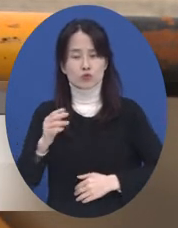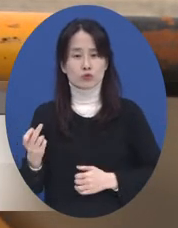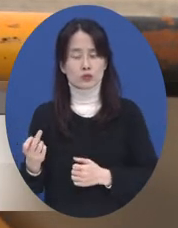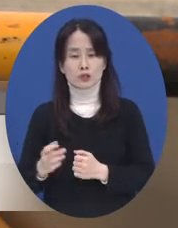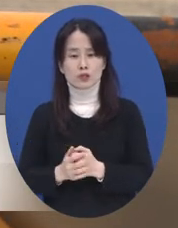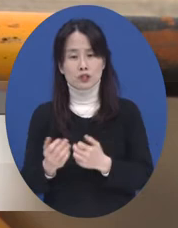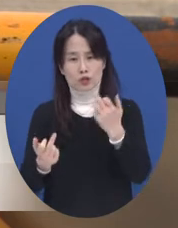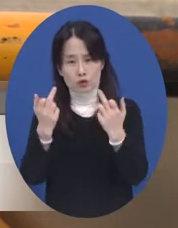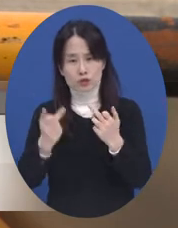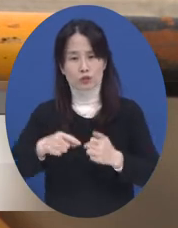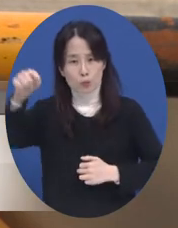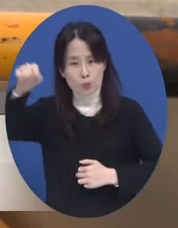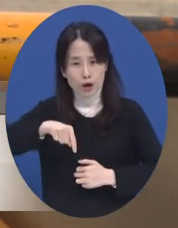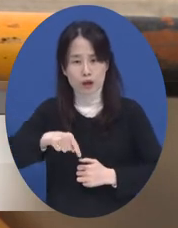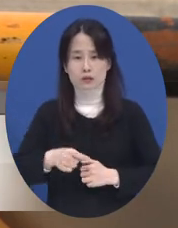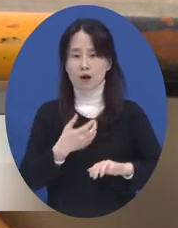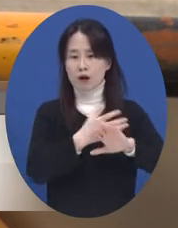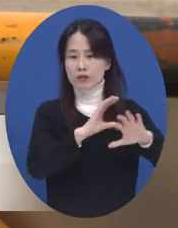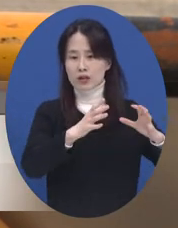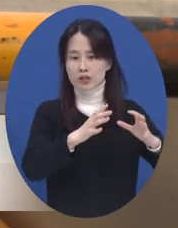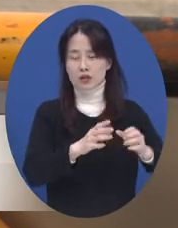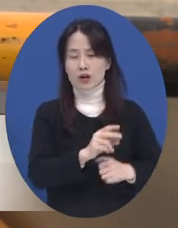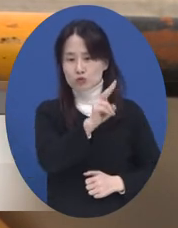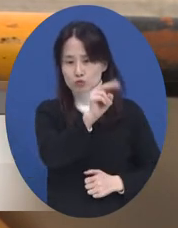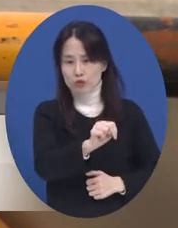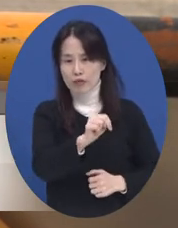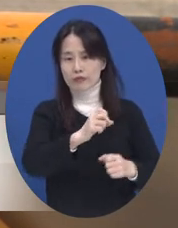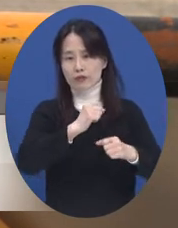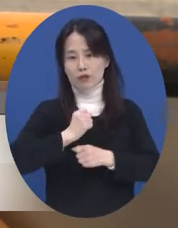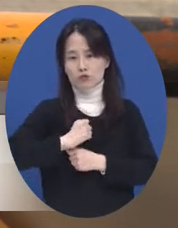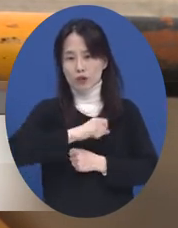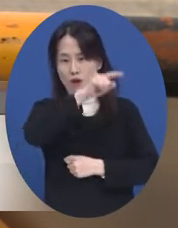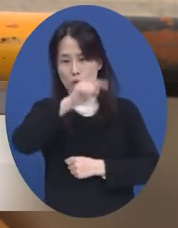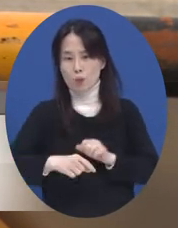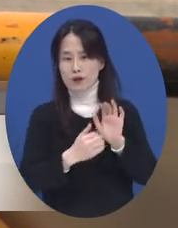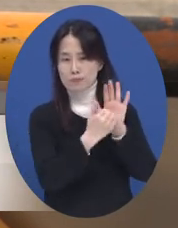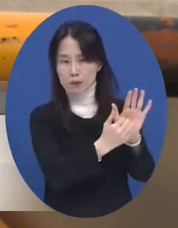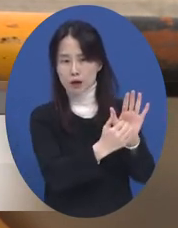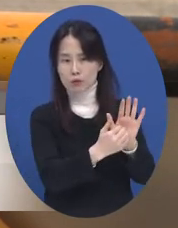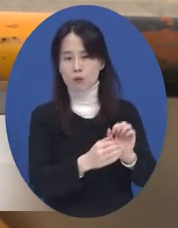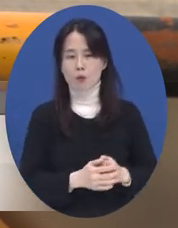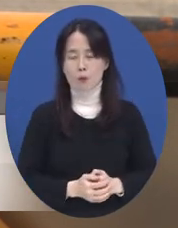것을 남이 나라 군대가 와서 가로막고